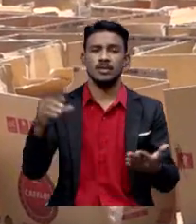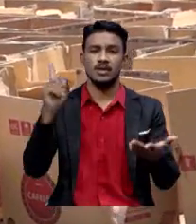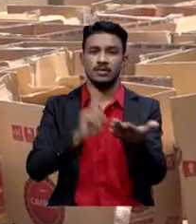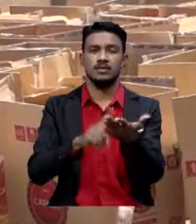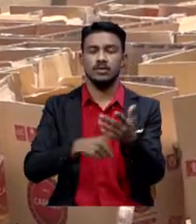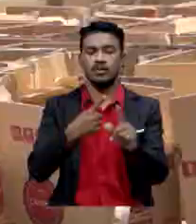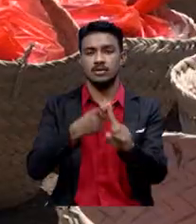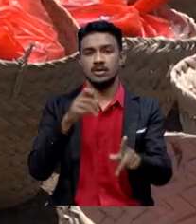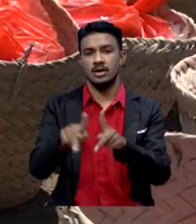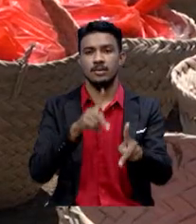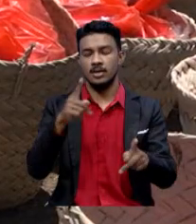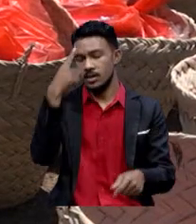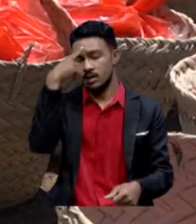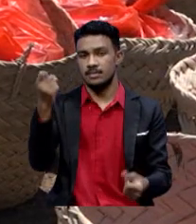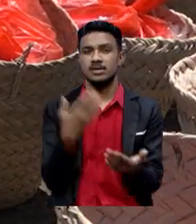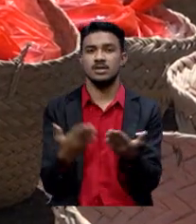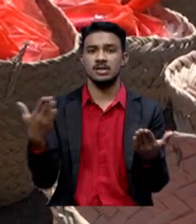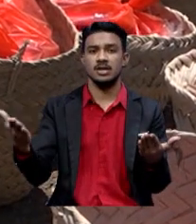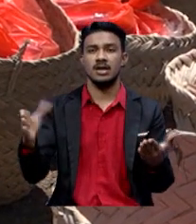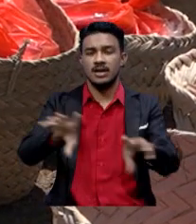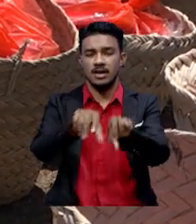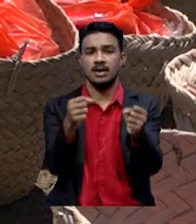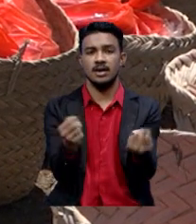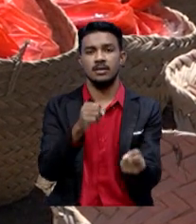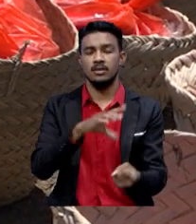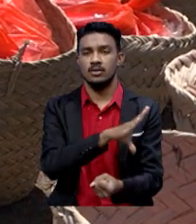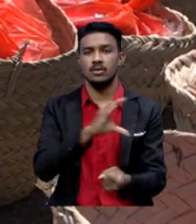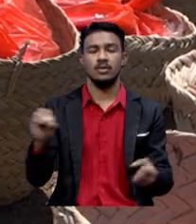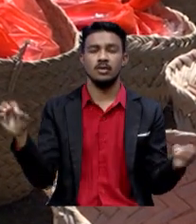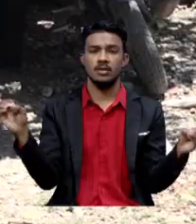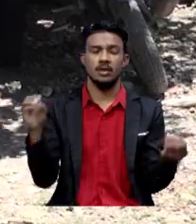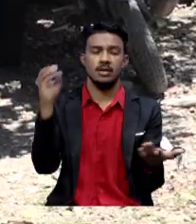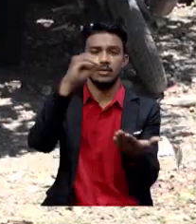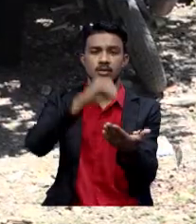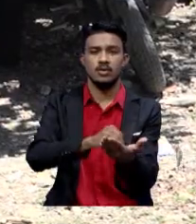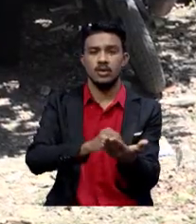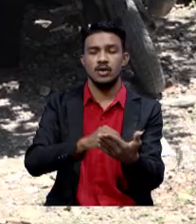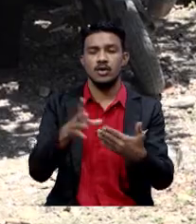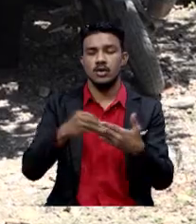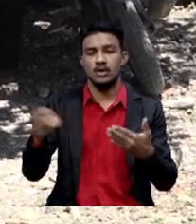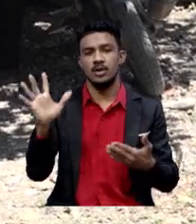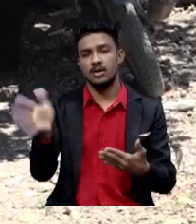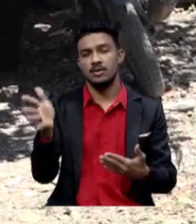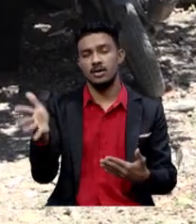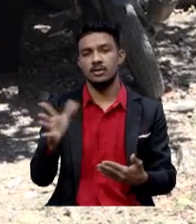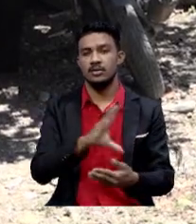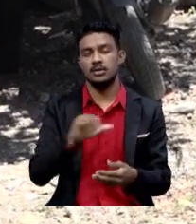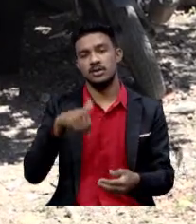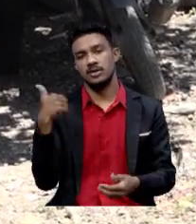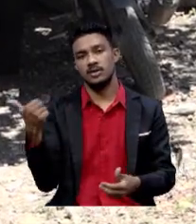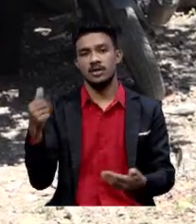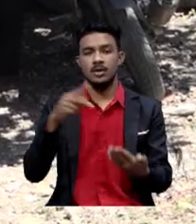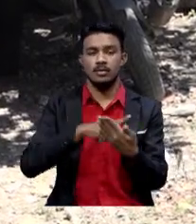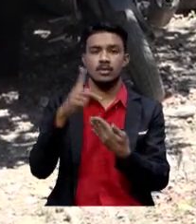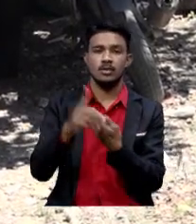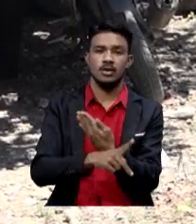comunidade tamba sasam balun dodok no at balun lato dolar lima nulu bakada cabeça no selutan. Programa